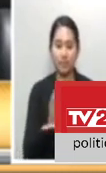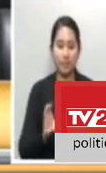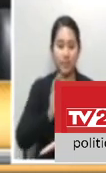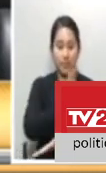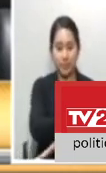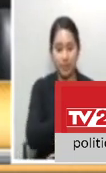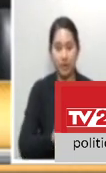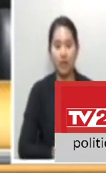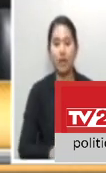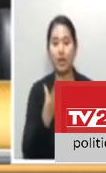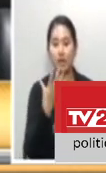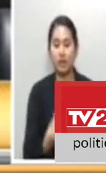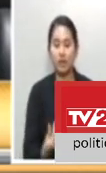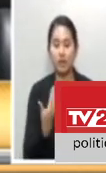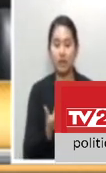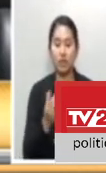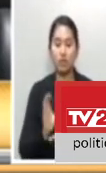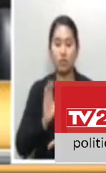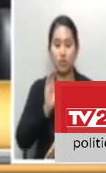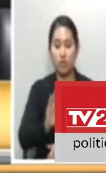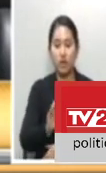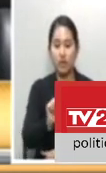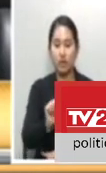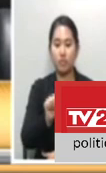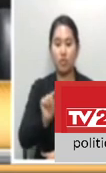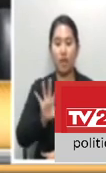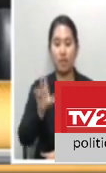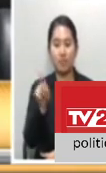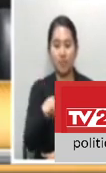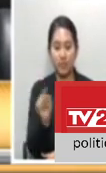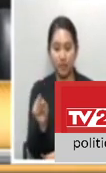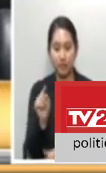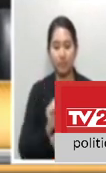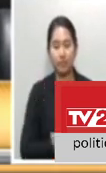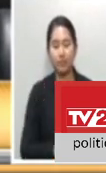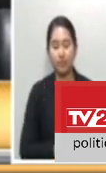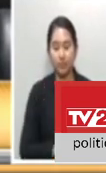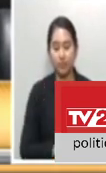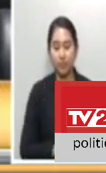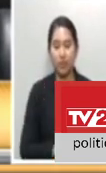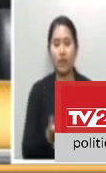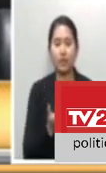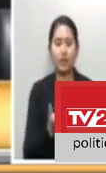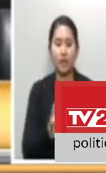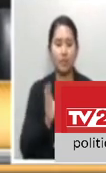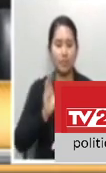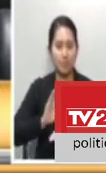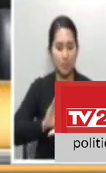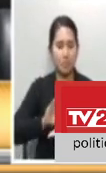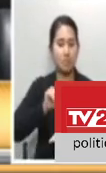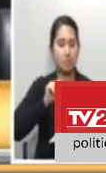ป็นงบลงทุนเพียง 20.5% ซึ่งงบประมาณดังกล่าวนั้น